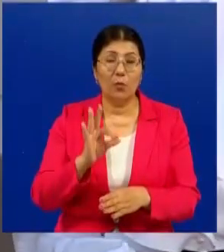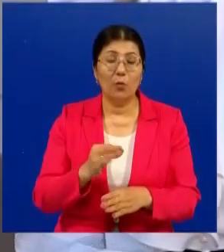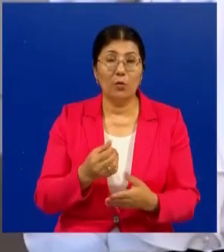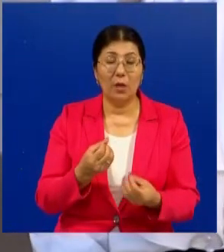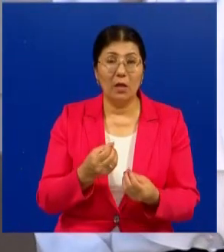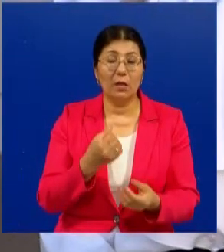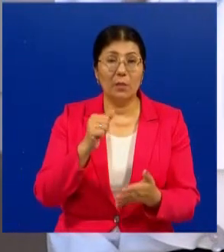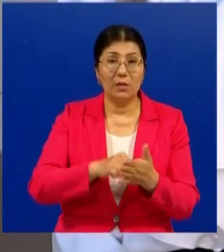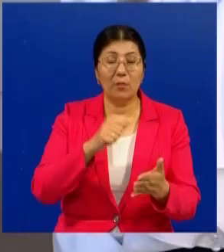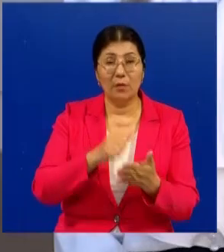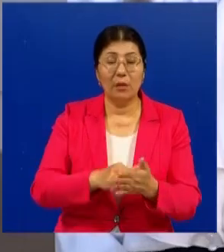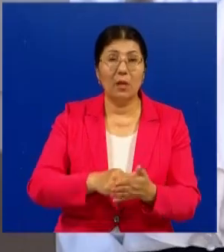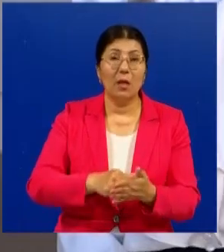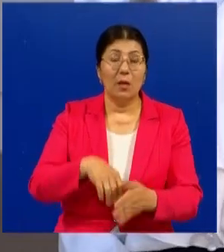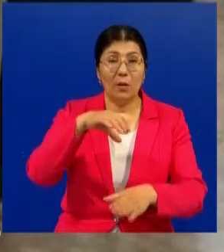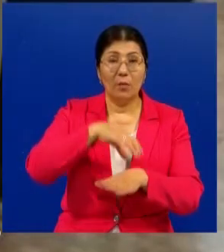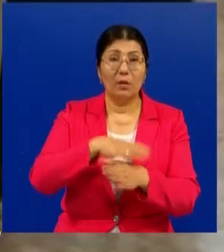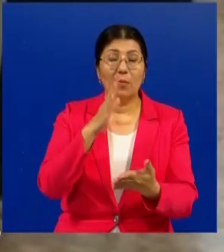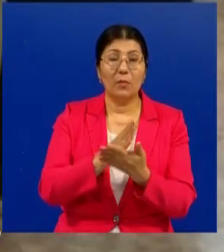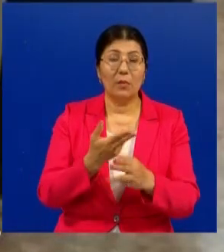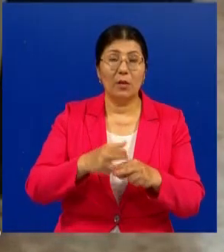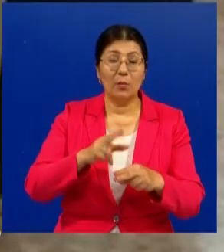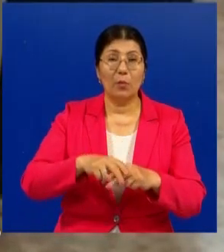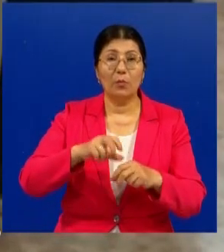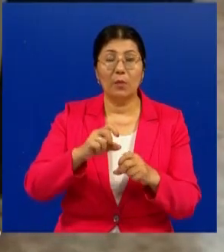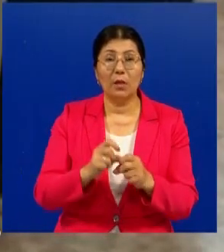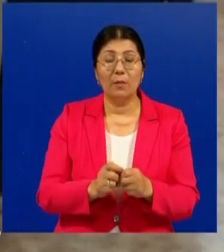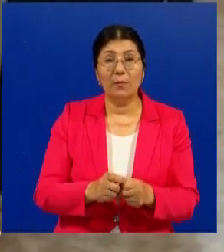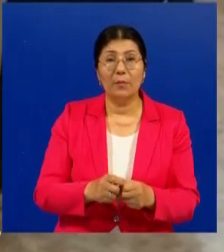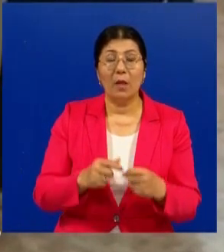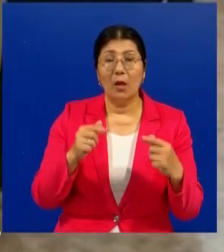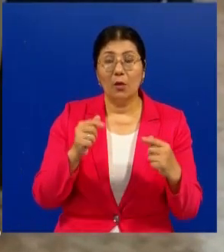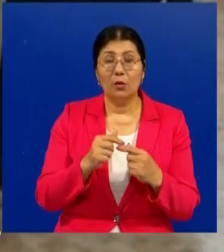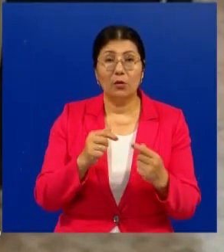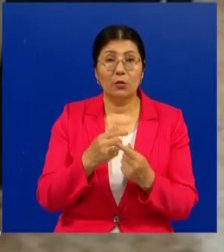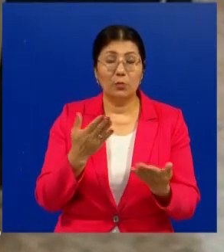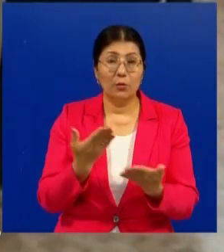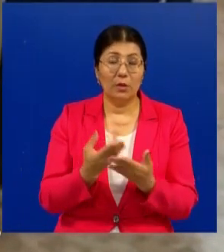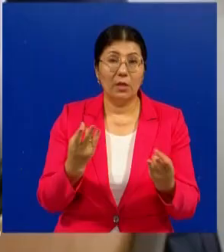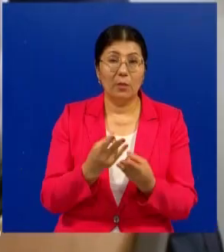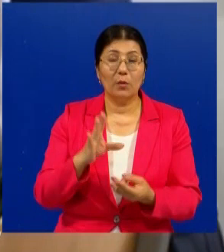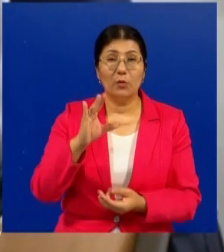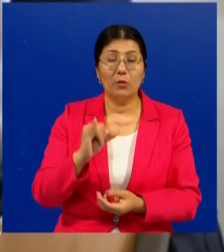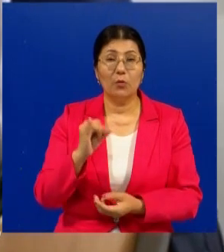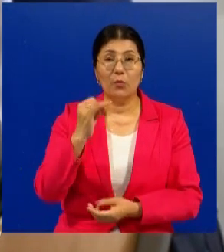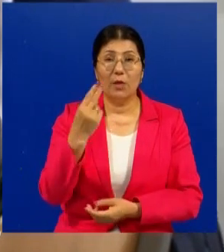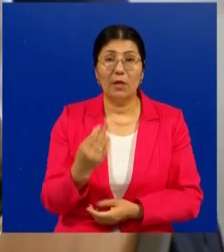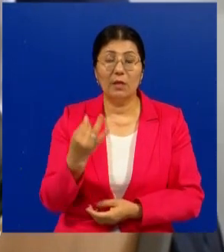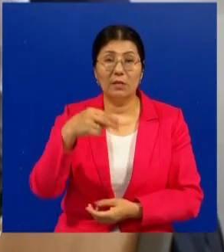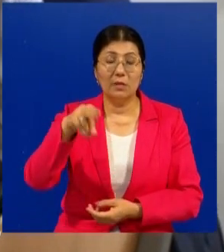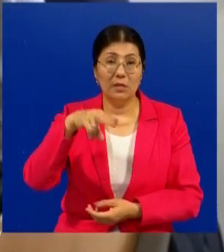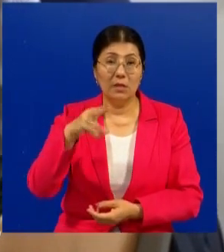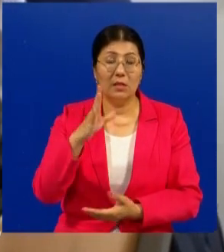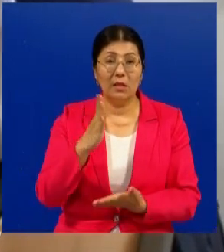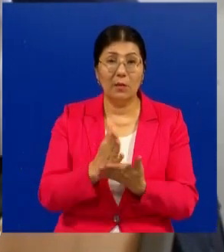бір қорқынышты дерек бар. Онымен күресуде жеңіл емес, себебі суицидке кім және не себеп болатыны көбіне беймәлім